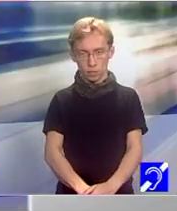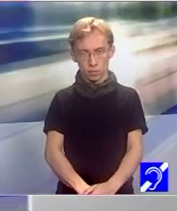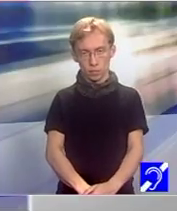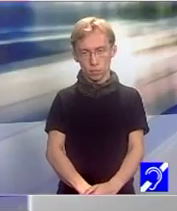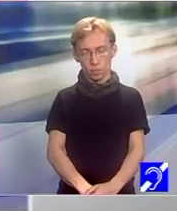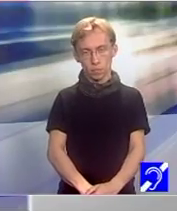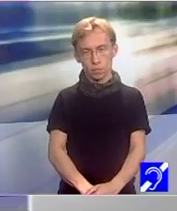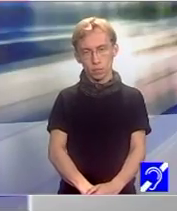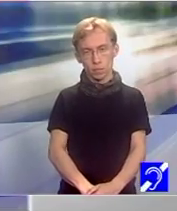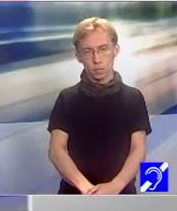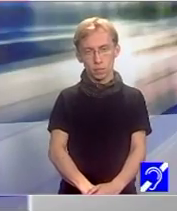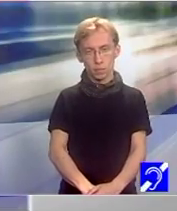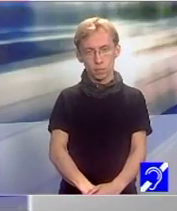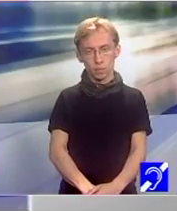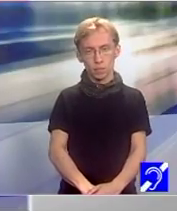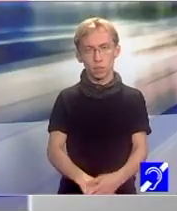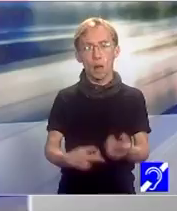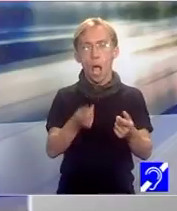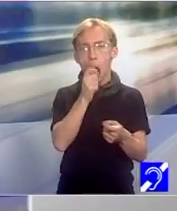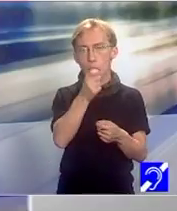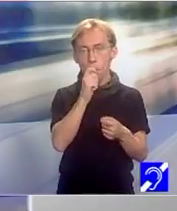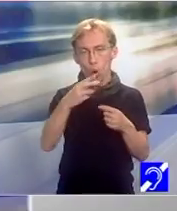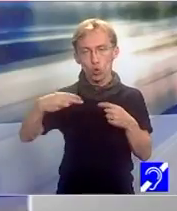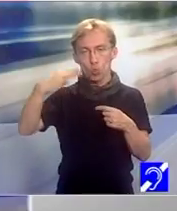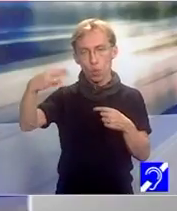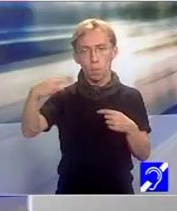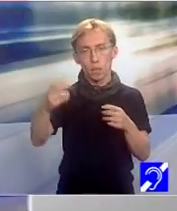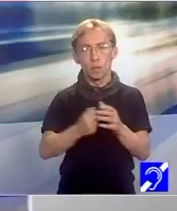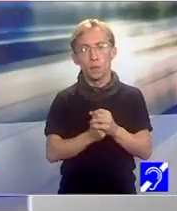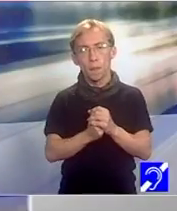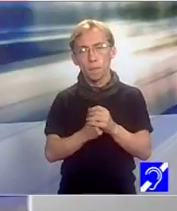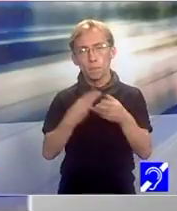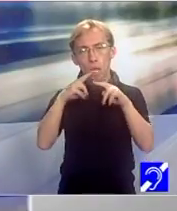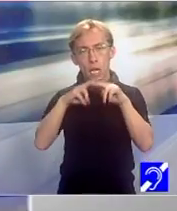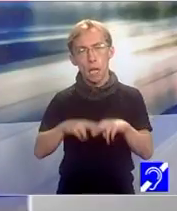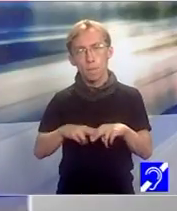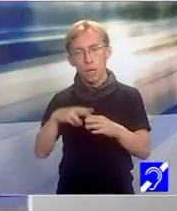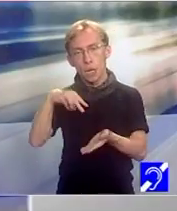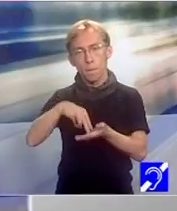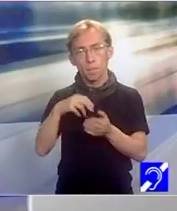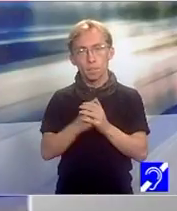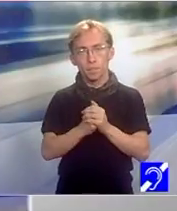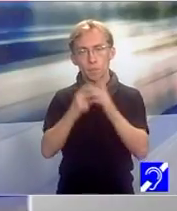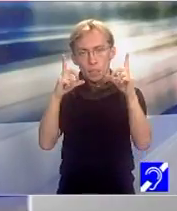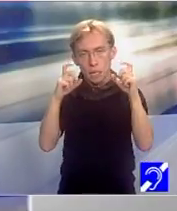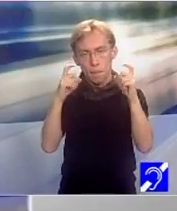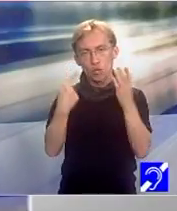Fotograful pe care îl veți vedea în reportajul următor s-a născut fără mâini și fără picioare. Imaginile sale